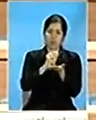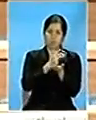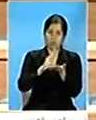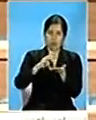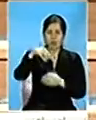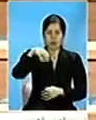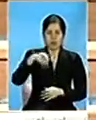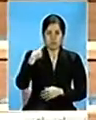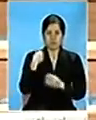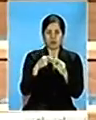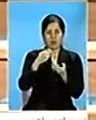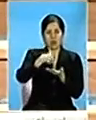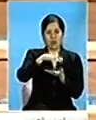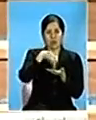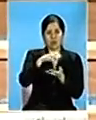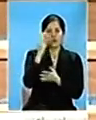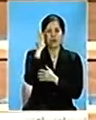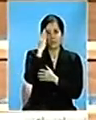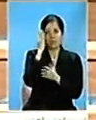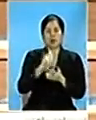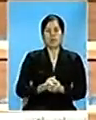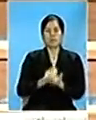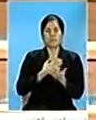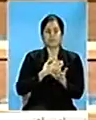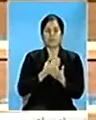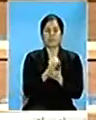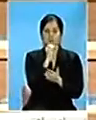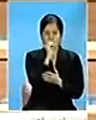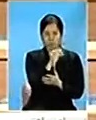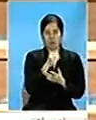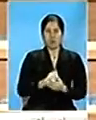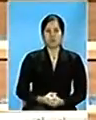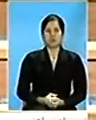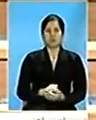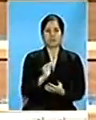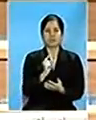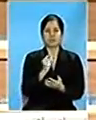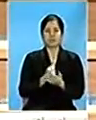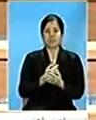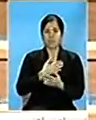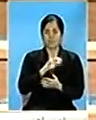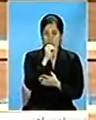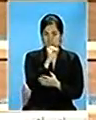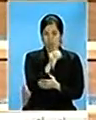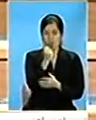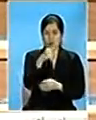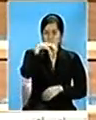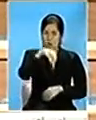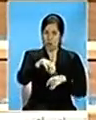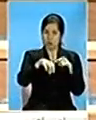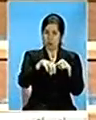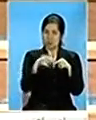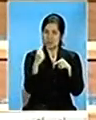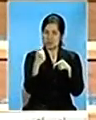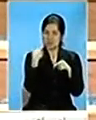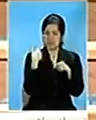ของอินโดนีเซียได้รับทราบและผมยังได้พูดถึงสภาพัฒนาการเมืองของท่านครับ บอกว่าองค์กรของท่านเป็นองค์กรที่ดีในไท